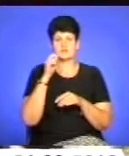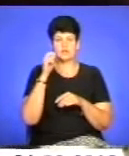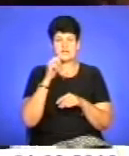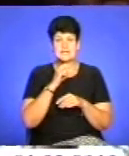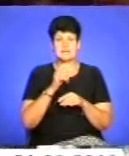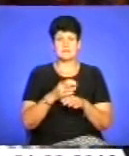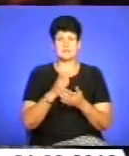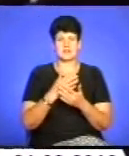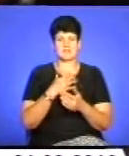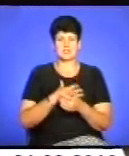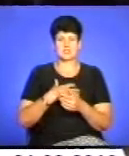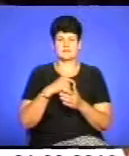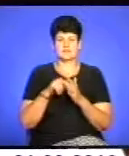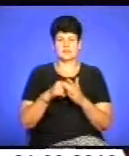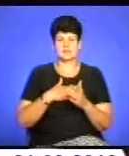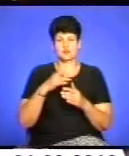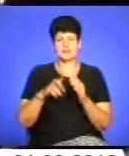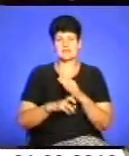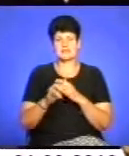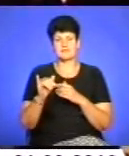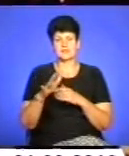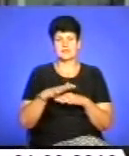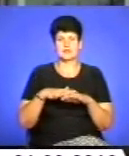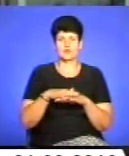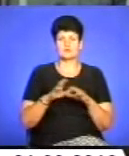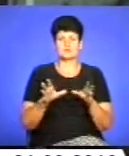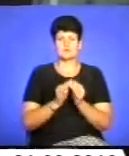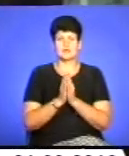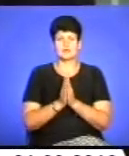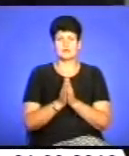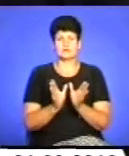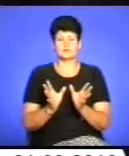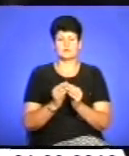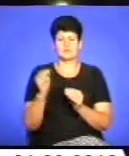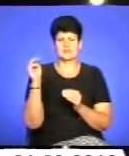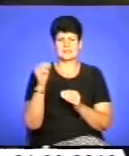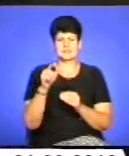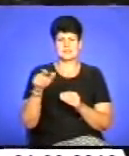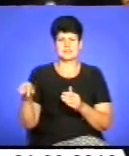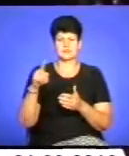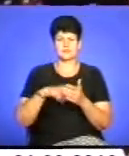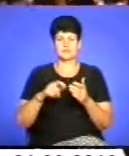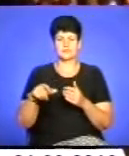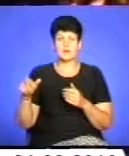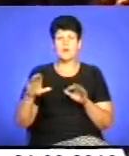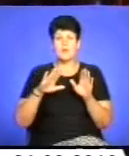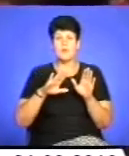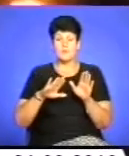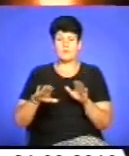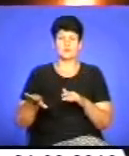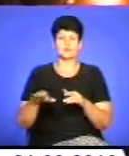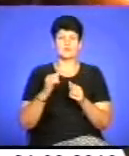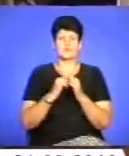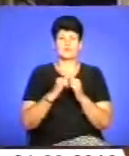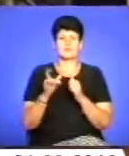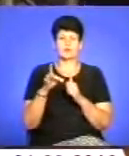важливе значення для нашої церкви і народу, адже у спільній молитві за Україну об'єднуються тисячі вірян. Згодом у кожному європейському